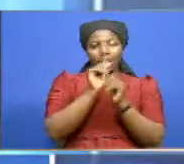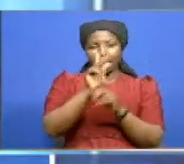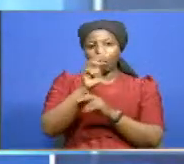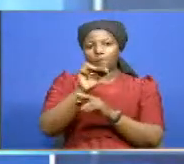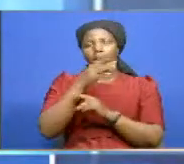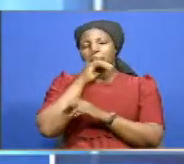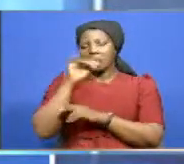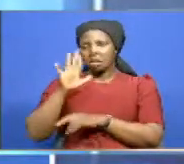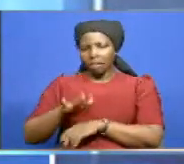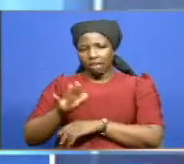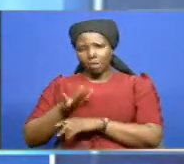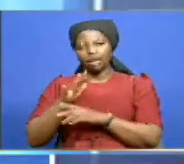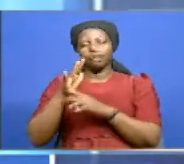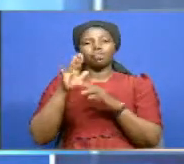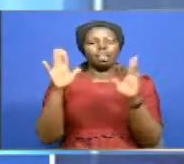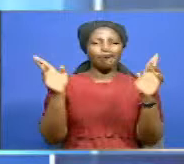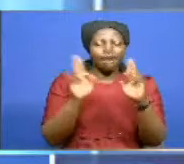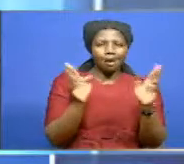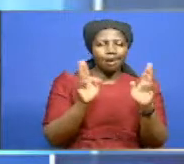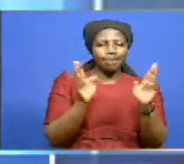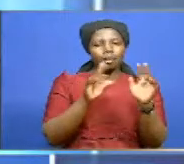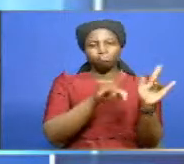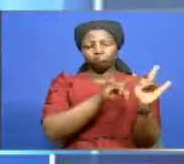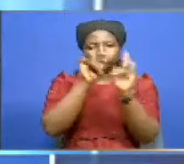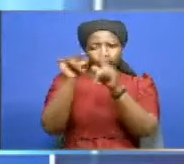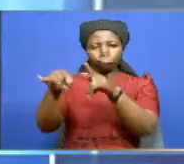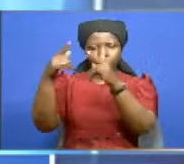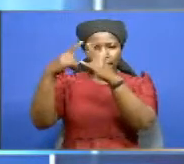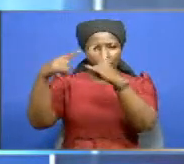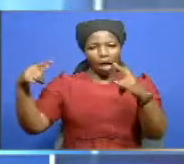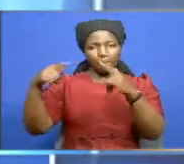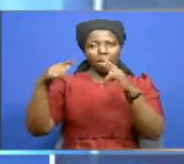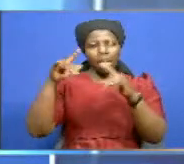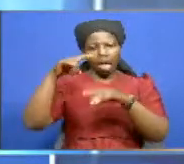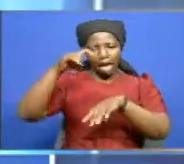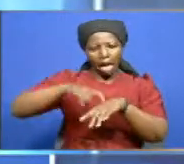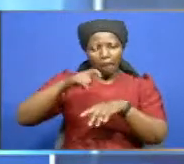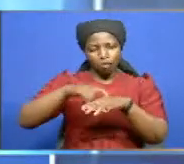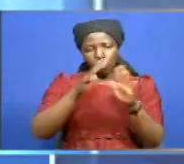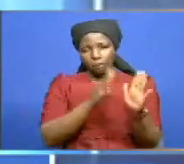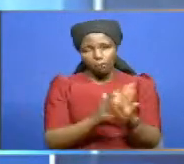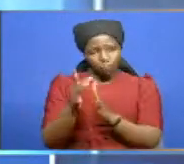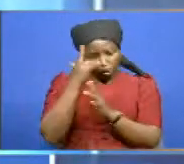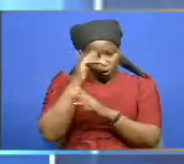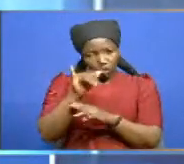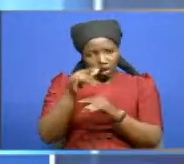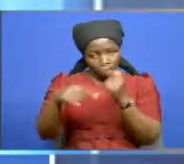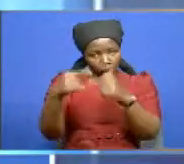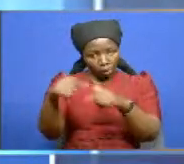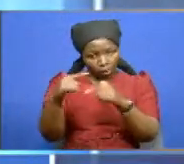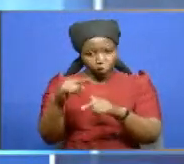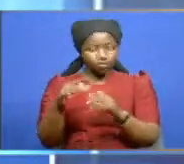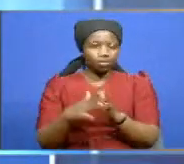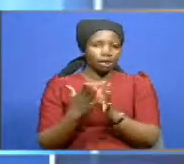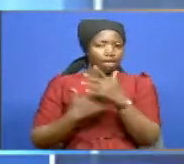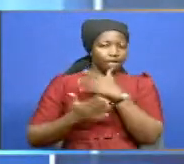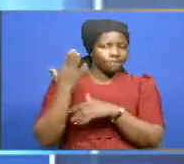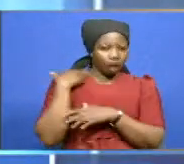wanaume na wanawake ilikuwa tayari imekita kambi Embu ikijiandaa mashindano hayo. Katika makala ya hapo